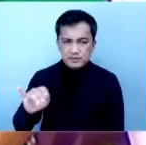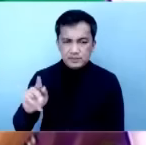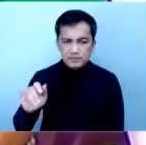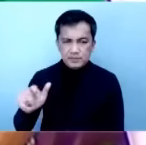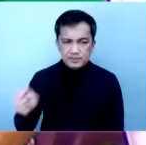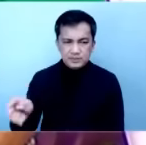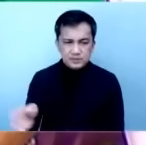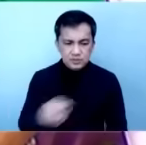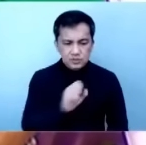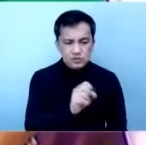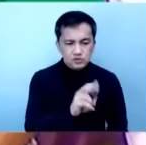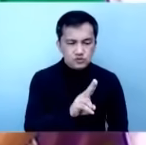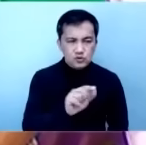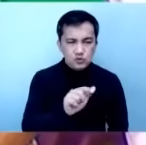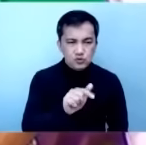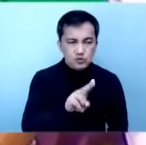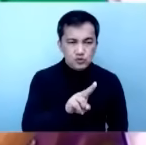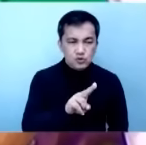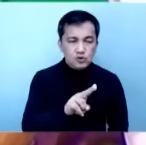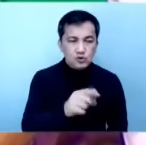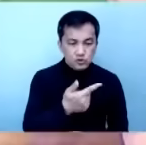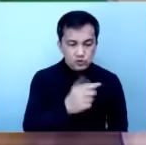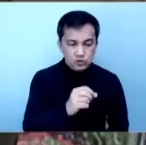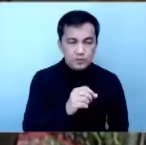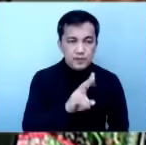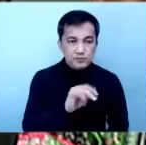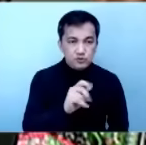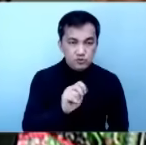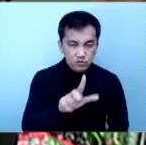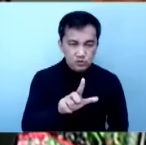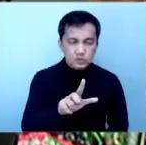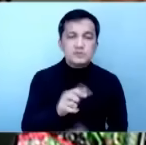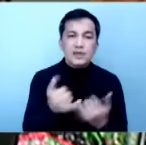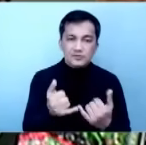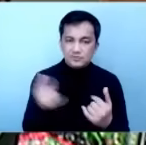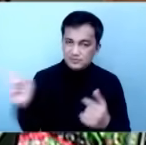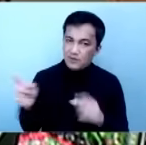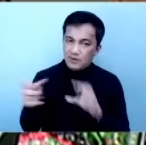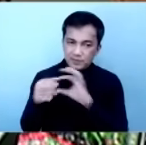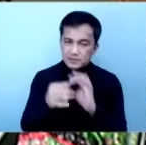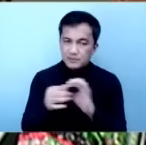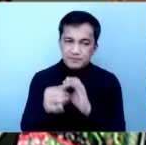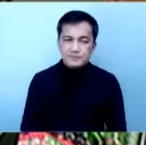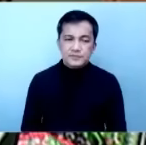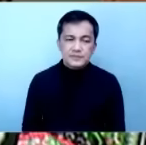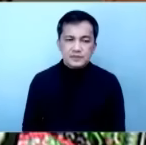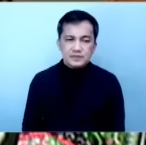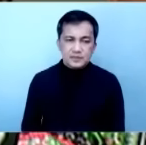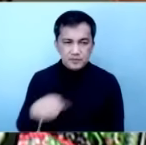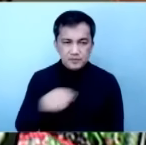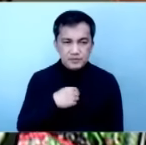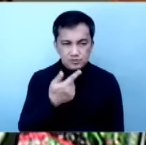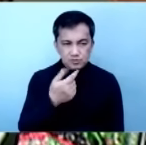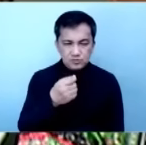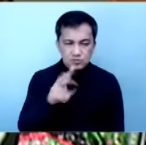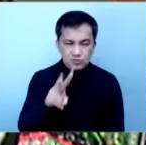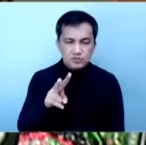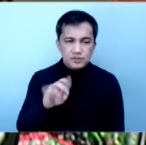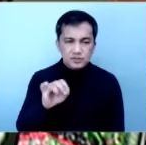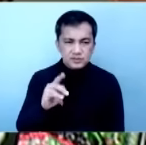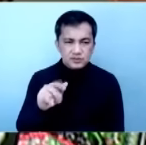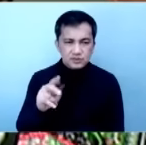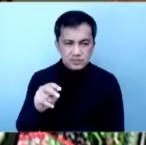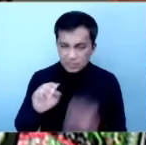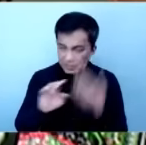abdus ctan magkaalyado Na ngayon kami ho ni gobs ctan Alam niyo ang kwento namin